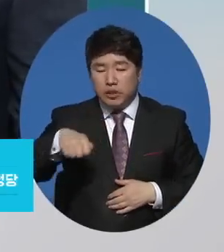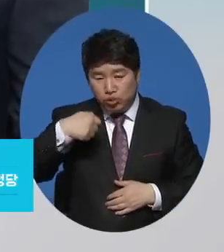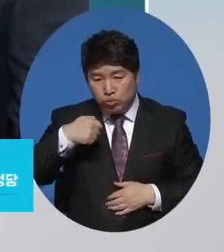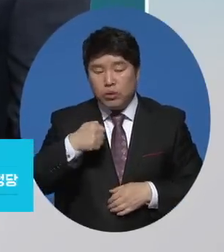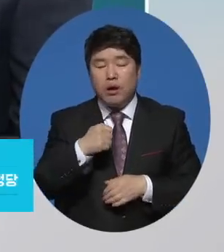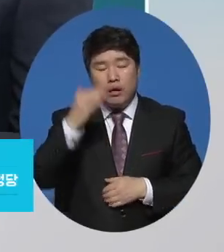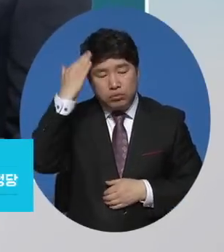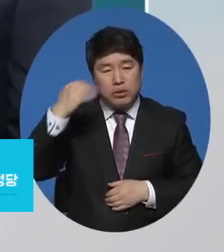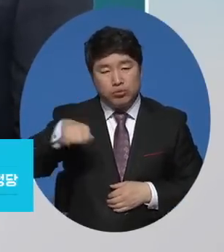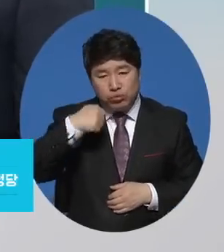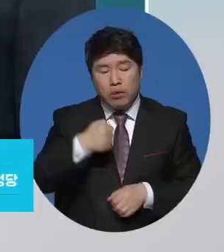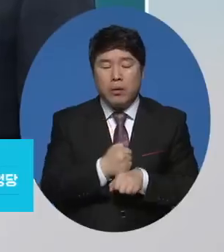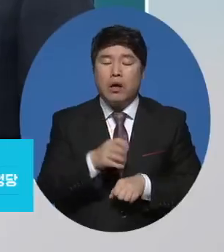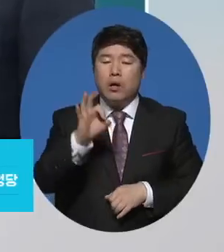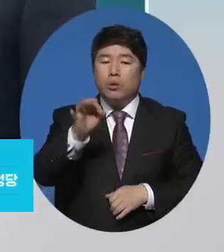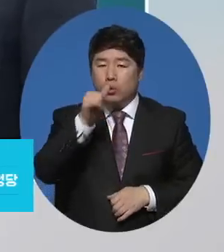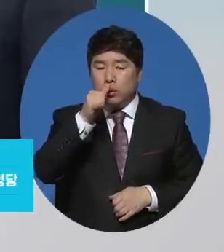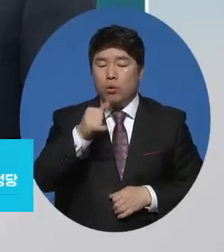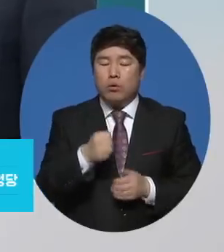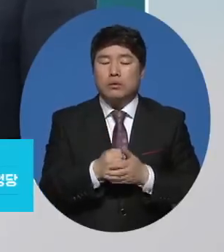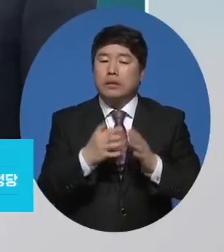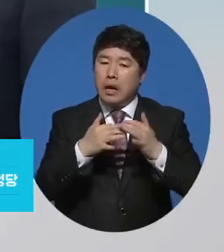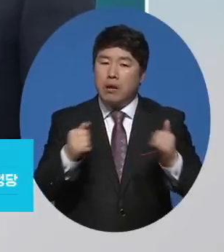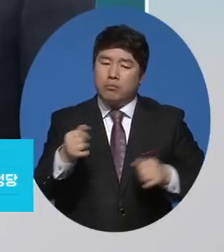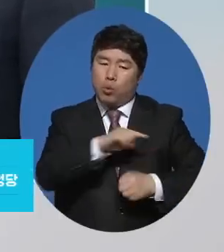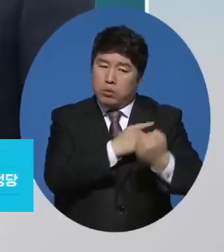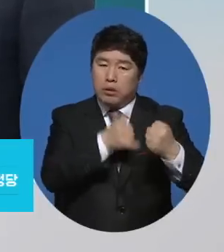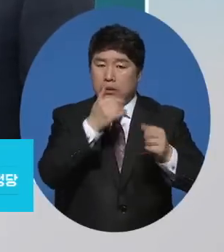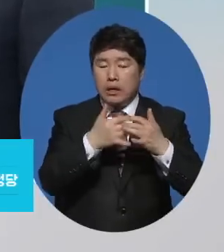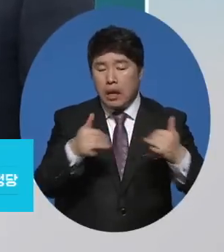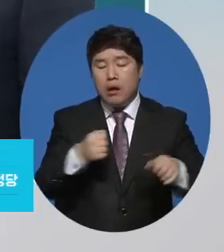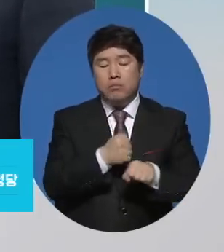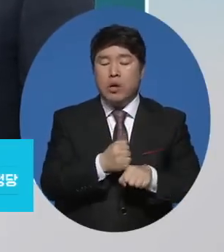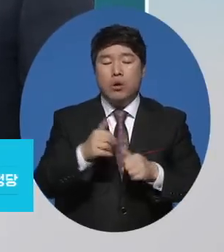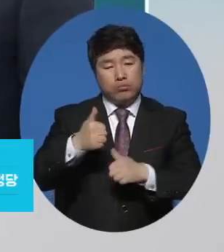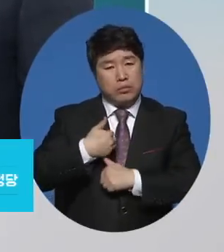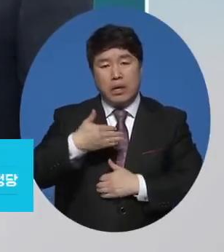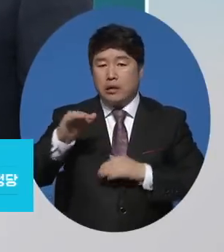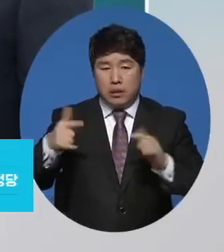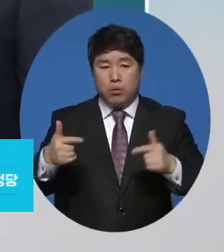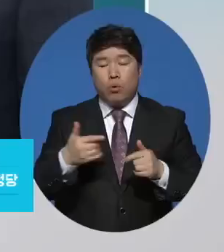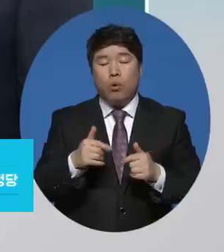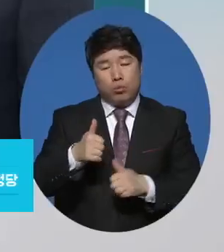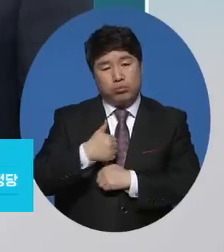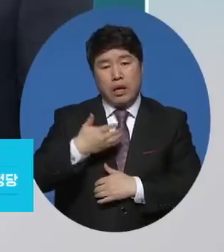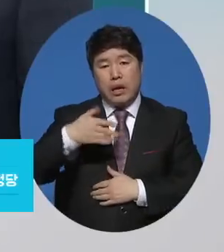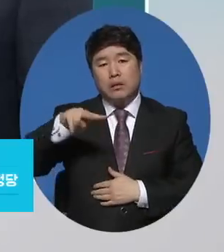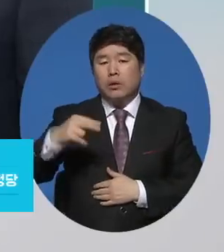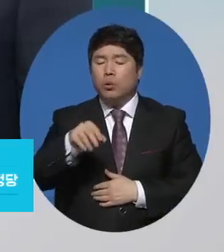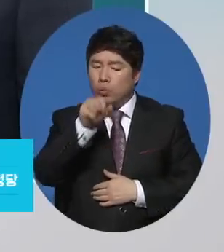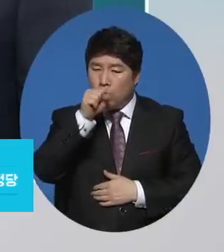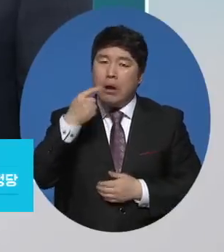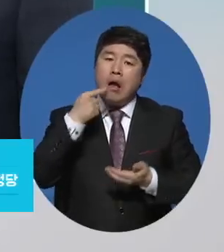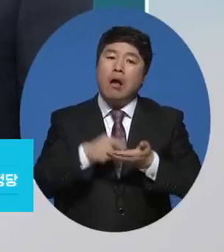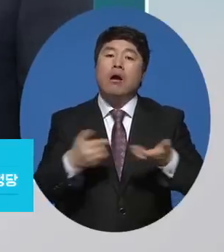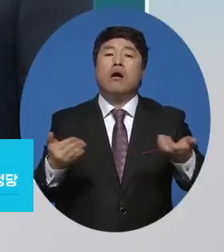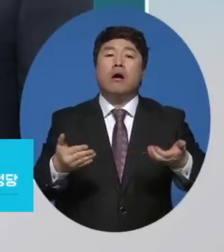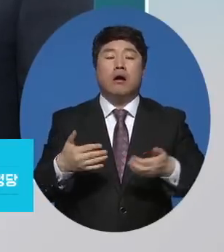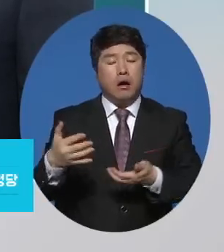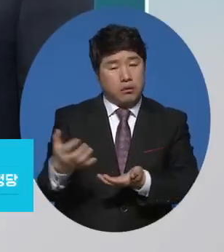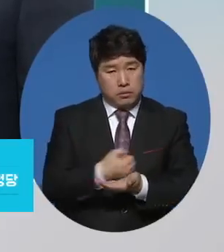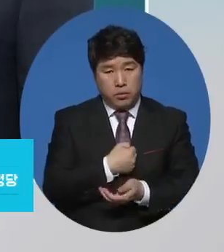문제입니다 돈 입고 빼기는 사람은 군대 잘 안 가고 가더라도 좋은 보직을 얻죠 지금 그래서